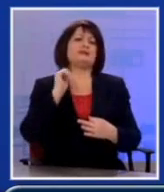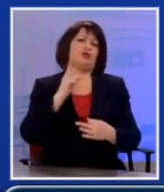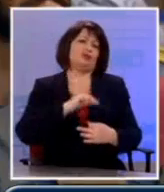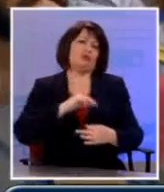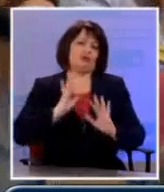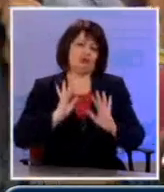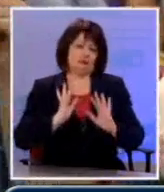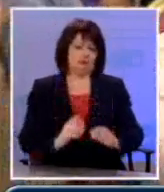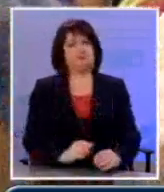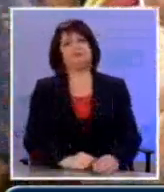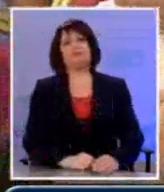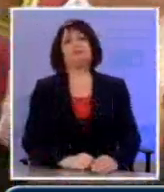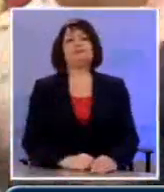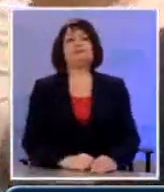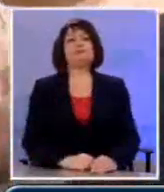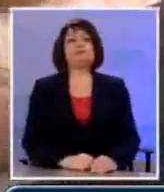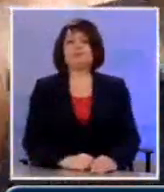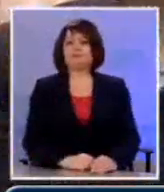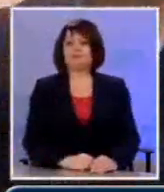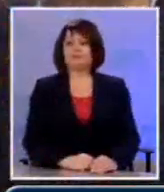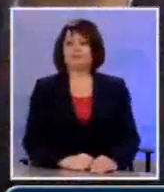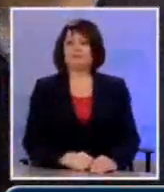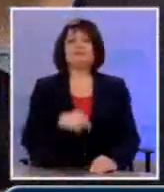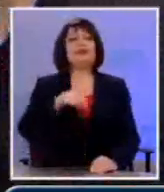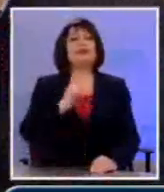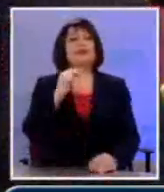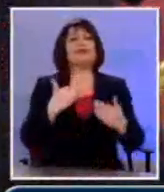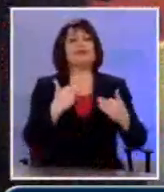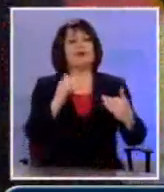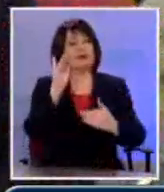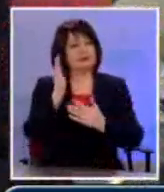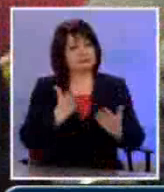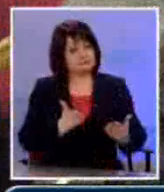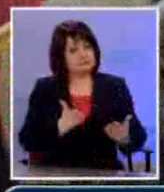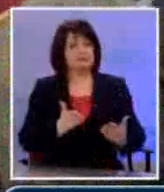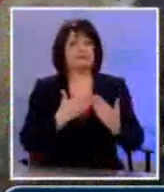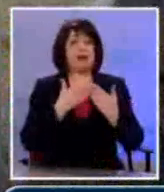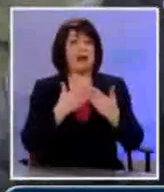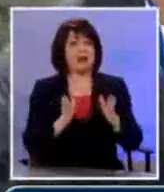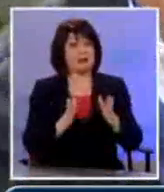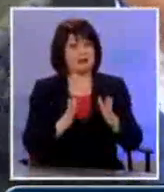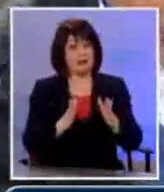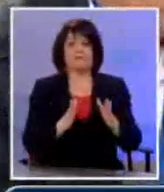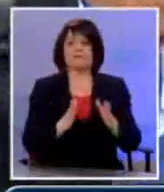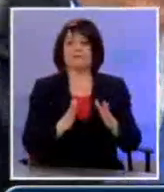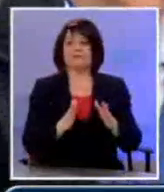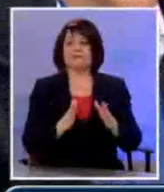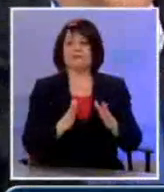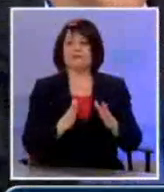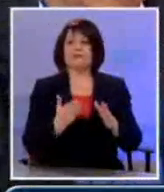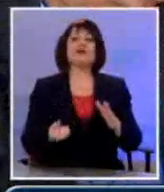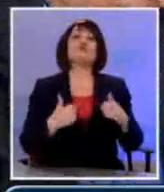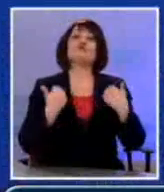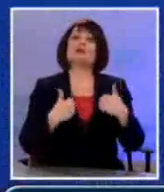συμφερόντων. Το Κοινοβούλιο υποδέχεται και ανοίγει τις πόρτες του στη νέα